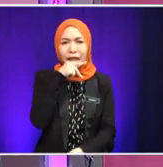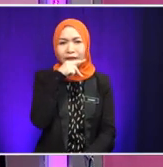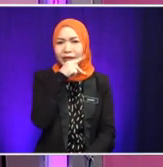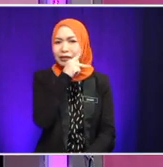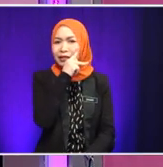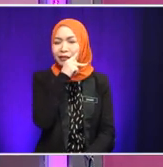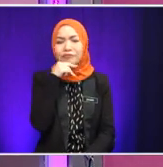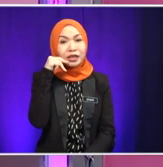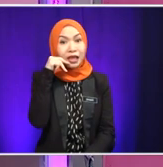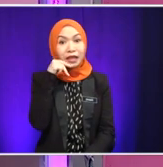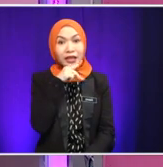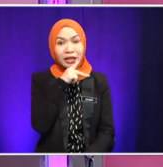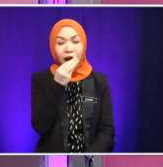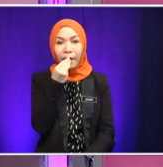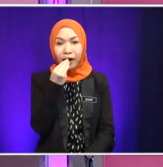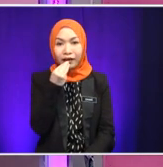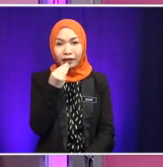kumpulan yang sama